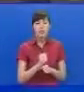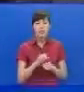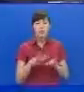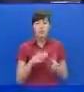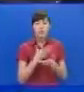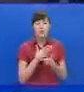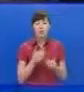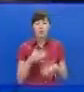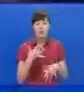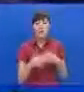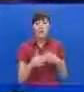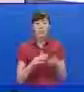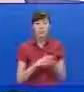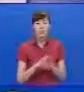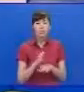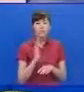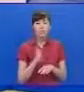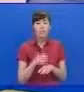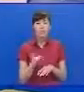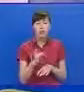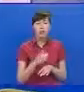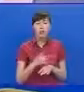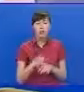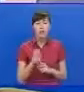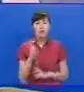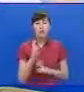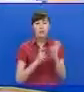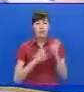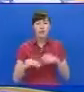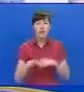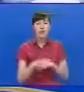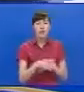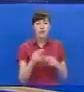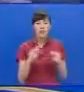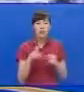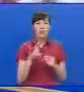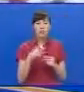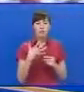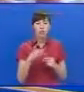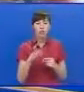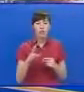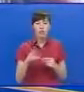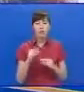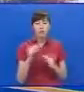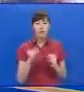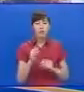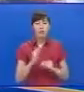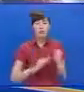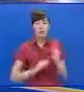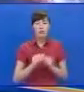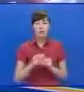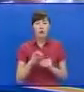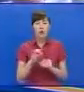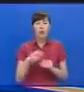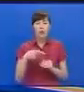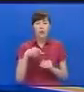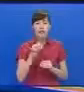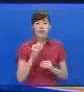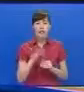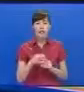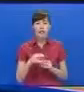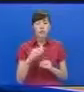осы олқылықтың орны толып отыр. Аудандағы индустриалды аймақта құны 250 миллион теңгені құрайтын Отырар дән жауапкершілігі